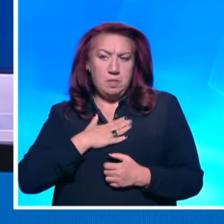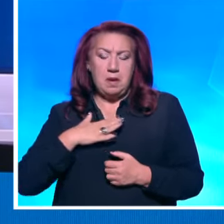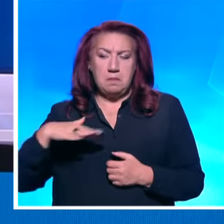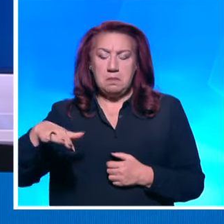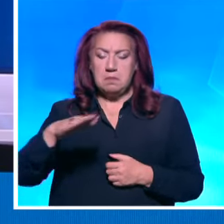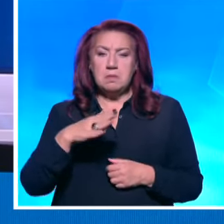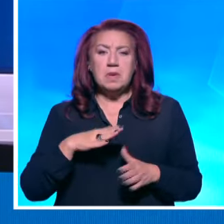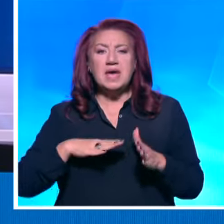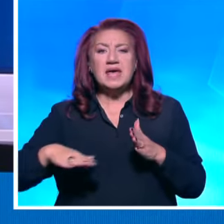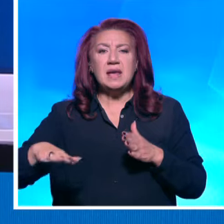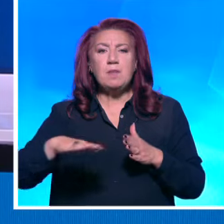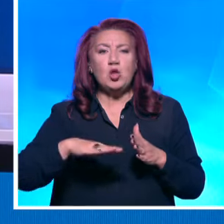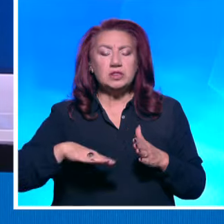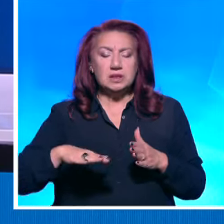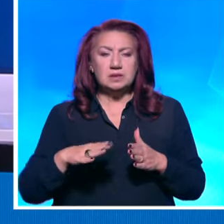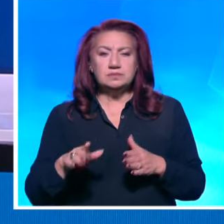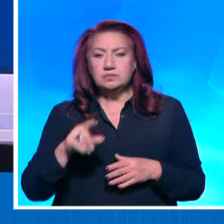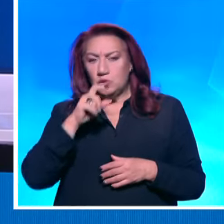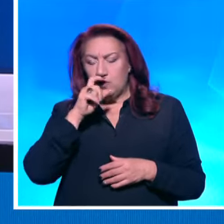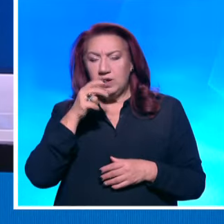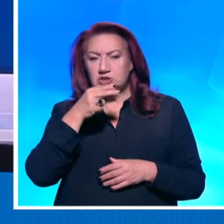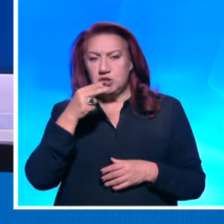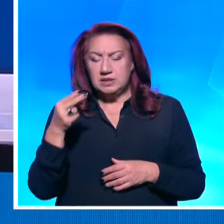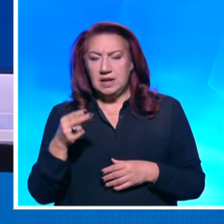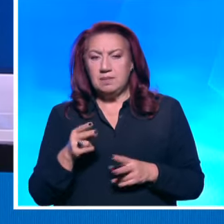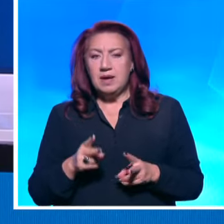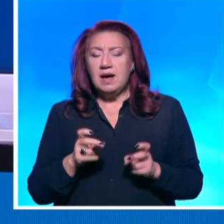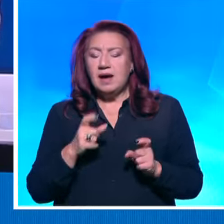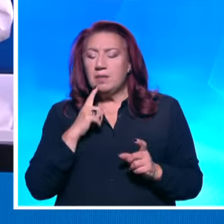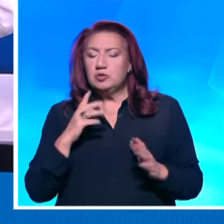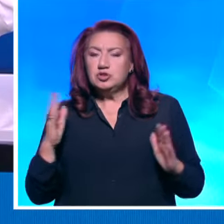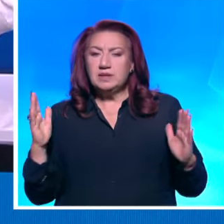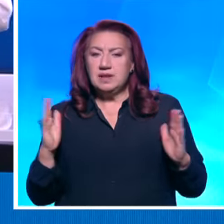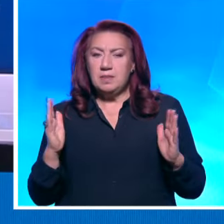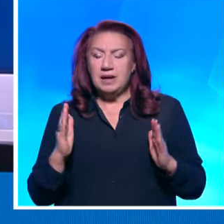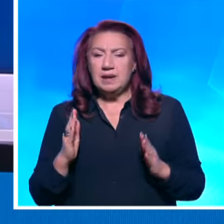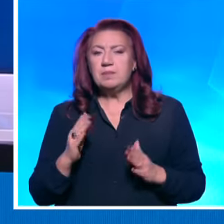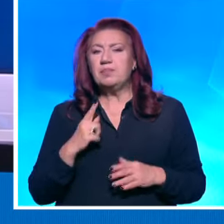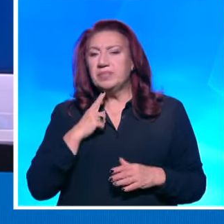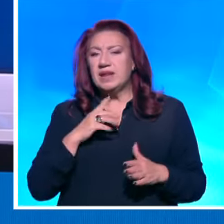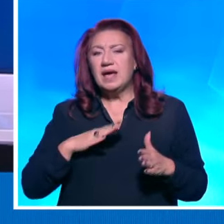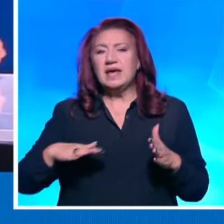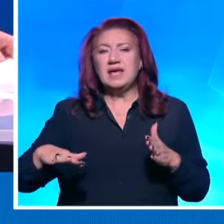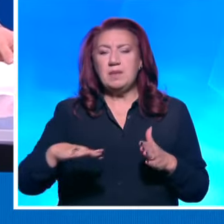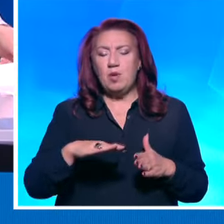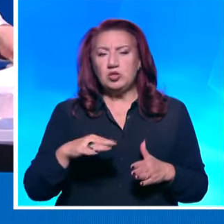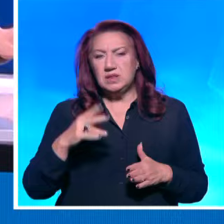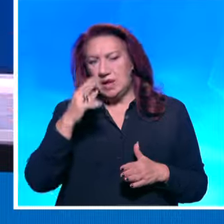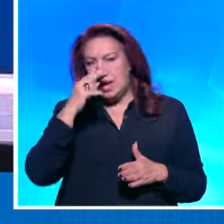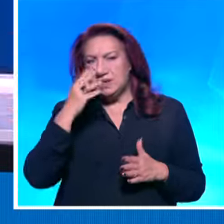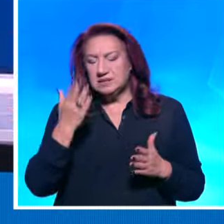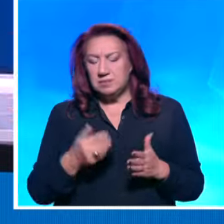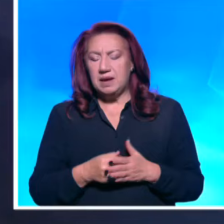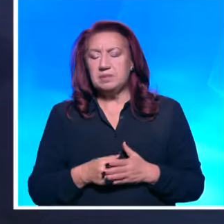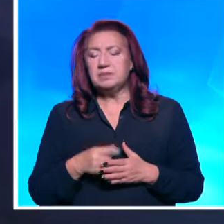важна тема за всички е как бихме могли да намалим имотните измами нотариалната камара има предложения какви са те и как